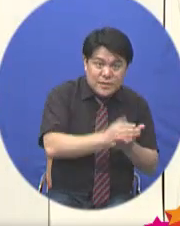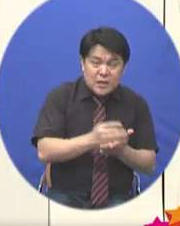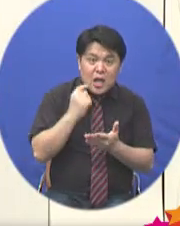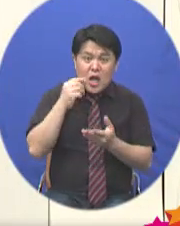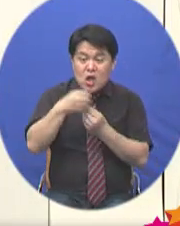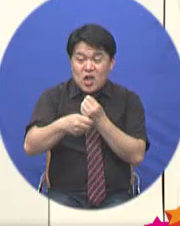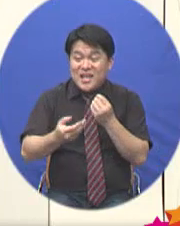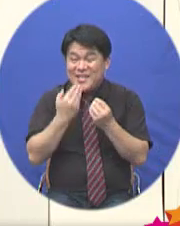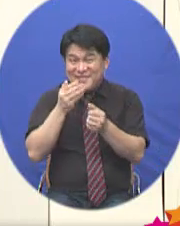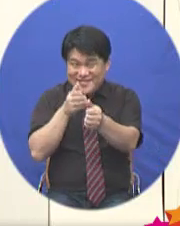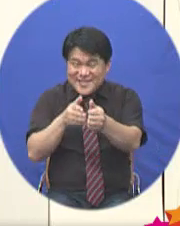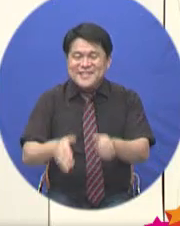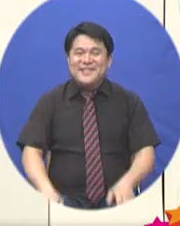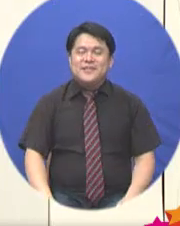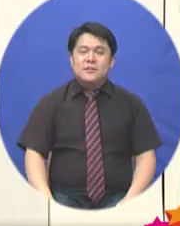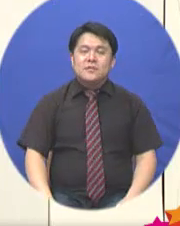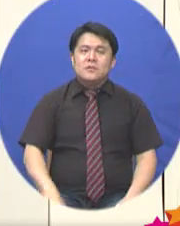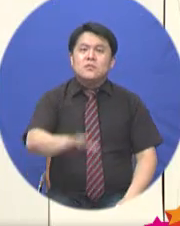뭐 생각나는 분이 있어요?